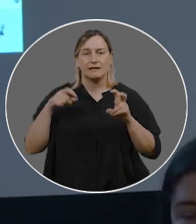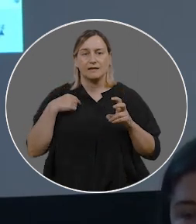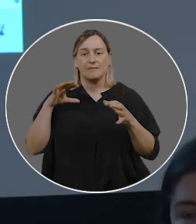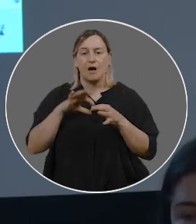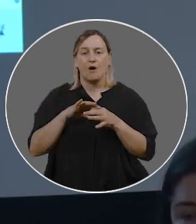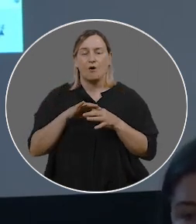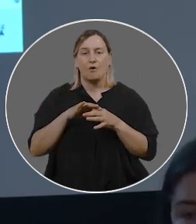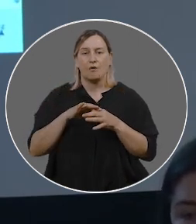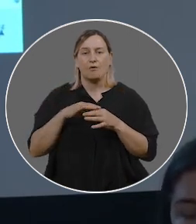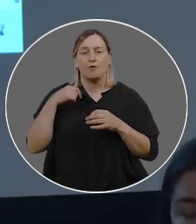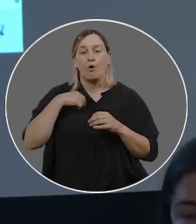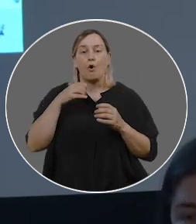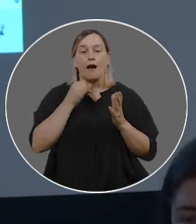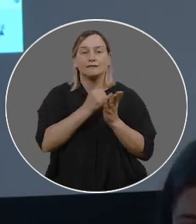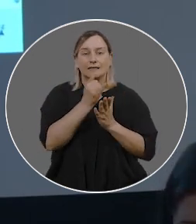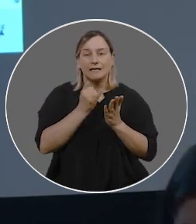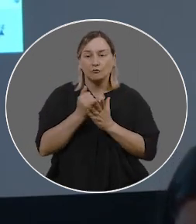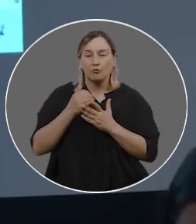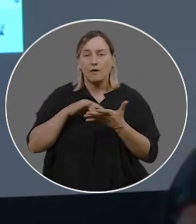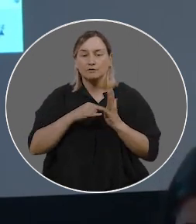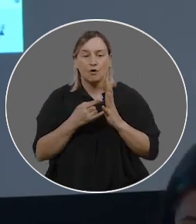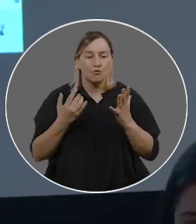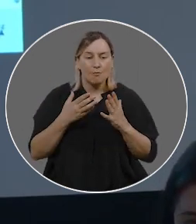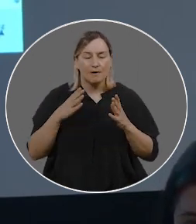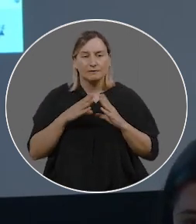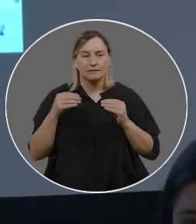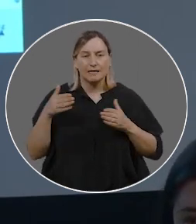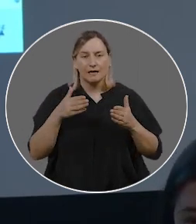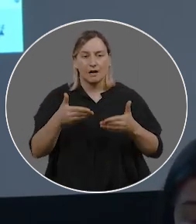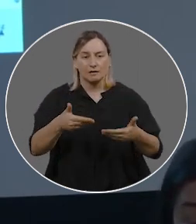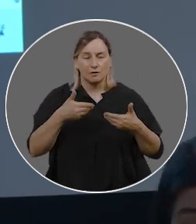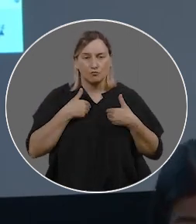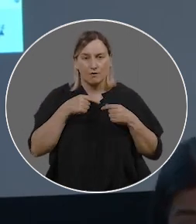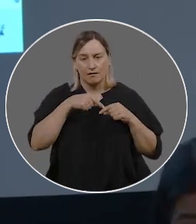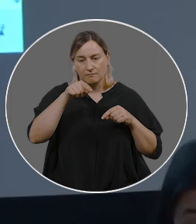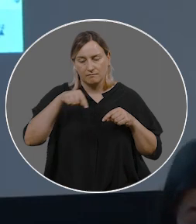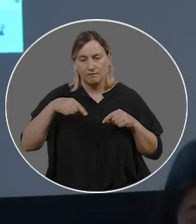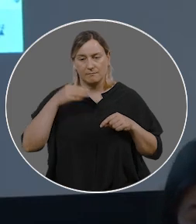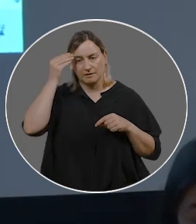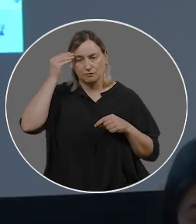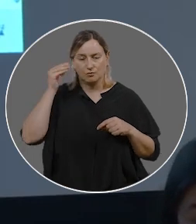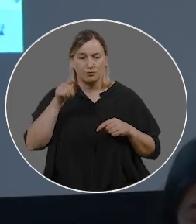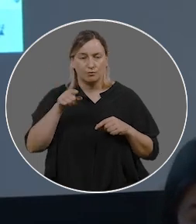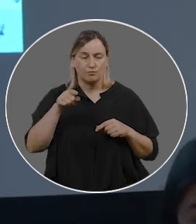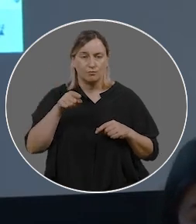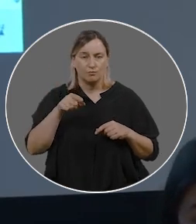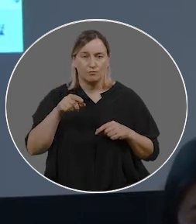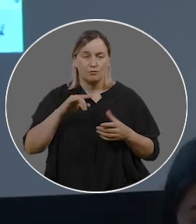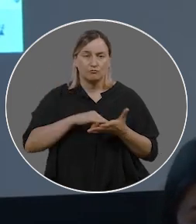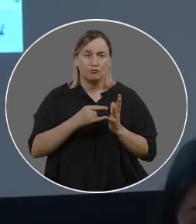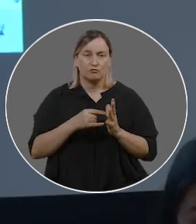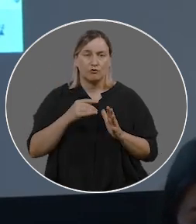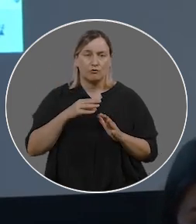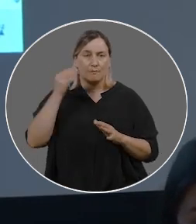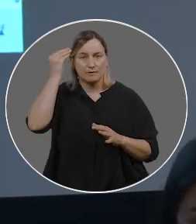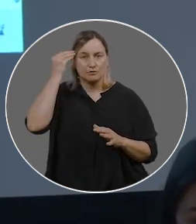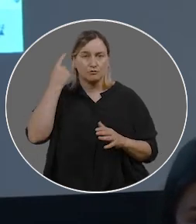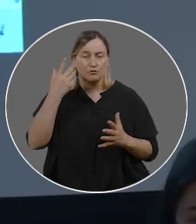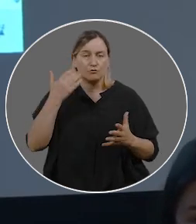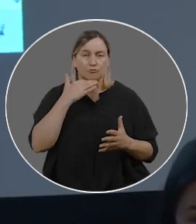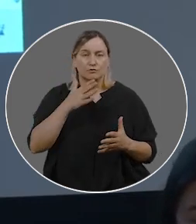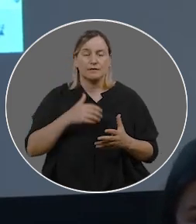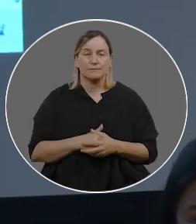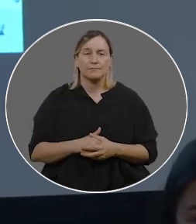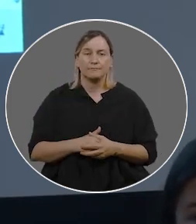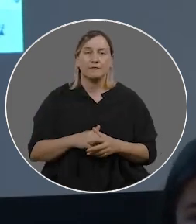aquesta assignatura, per quines carreres em donaria, seria també una altra solució. No vull dir que de solucions n'hi ha molta. Però